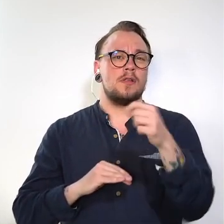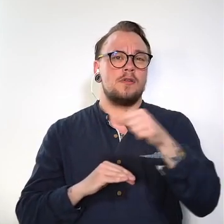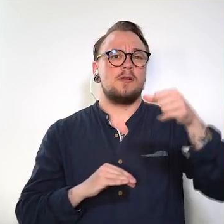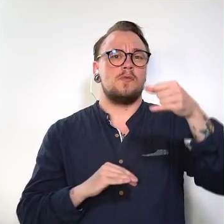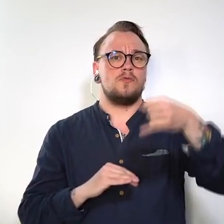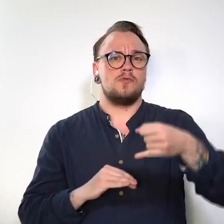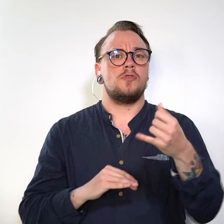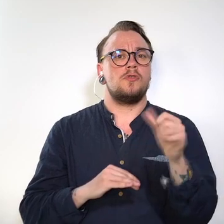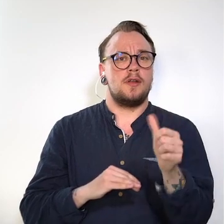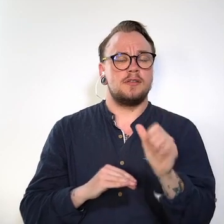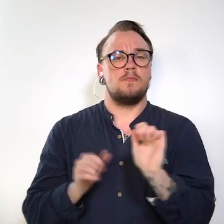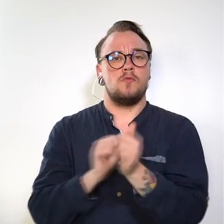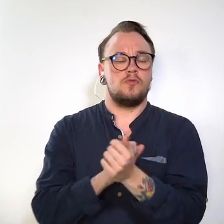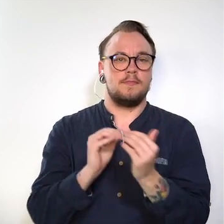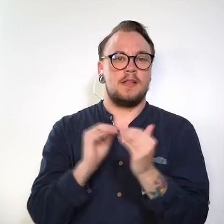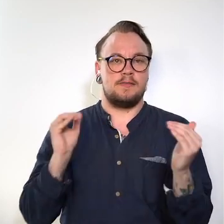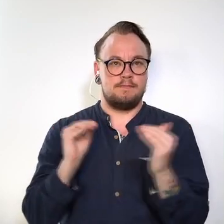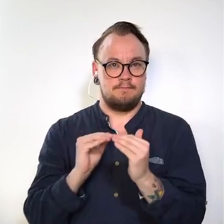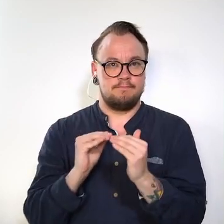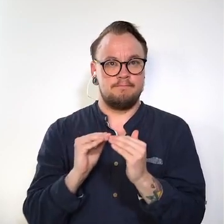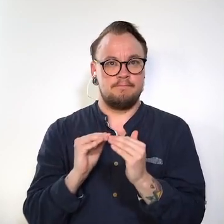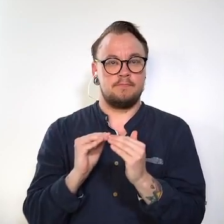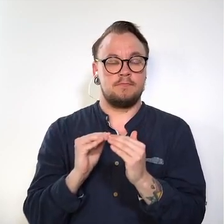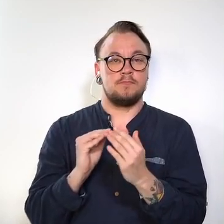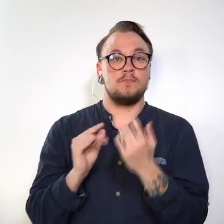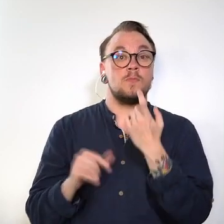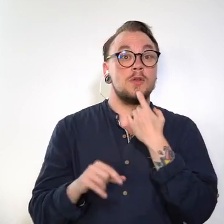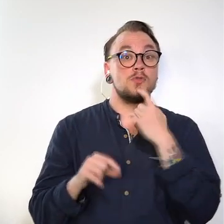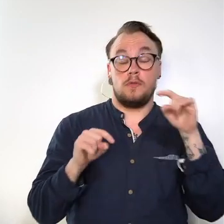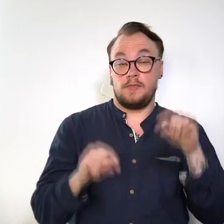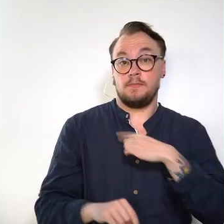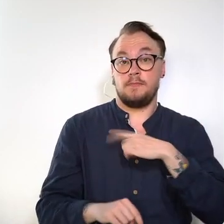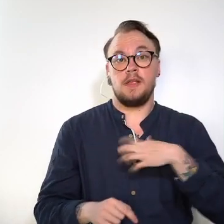sitten me markkinoitin Speyerin raporttia Suomen